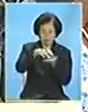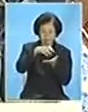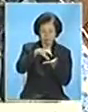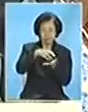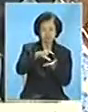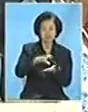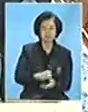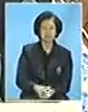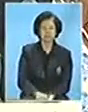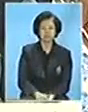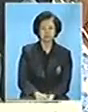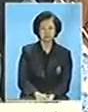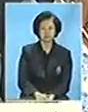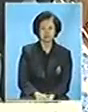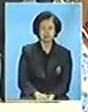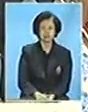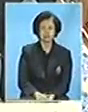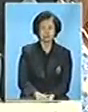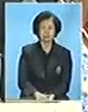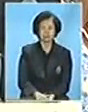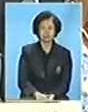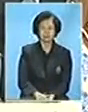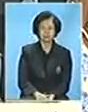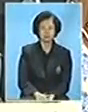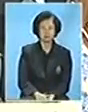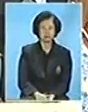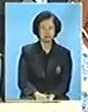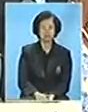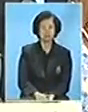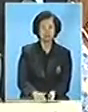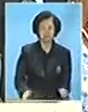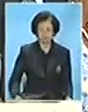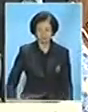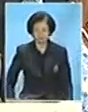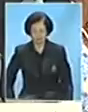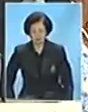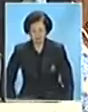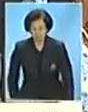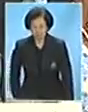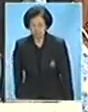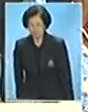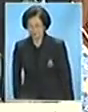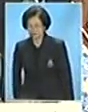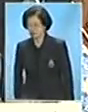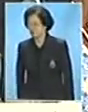Thank you.